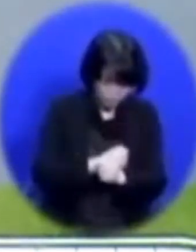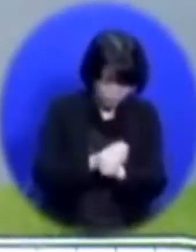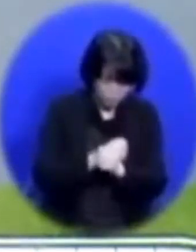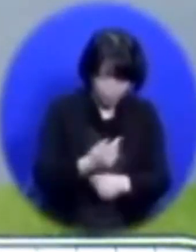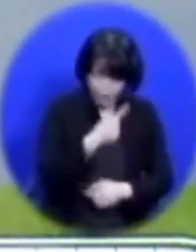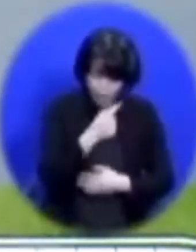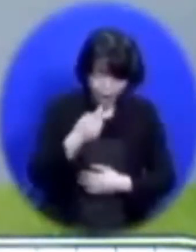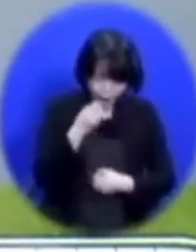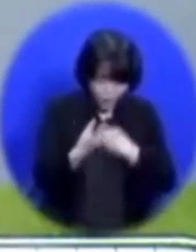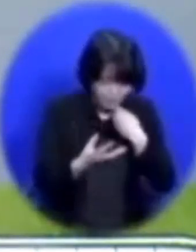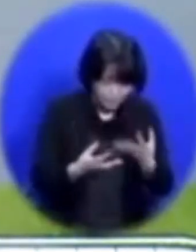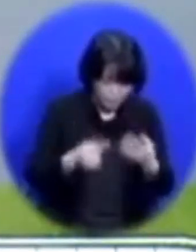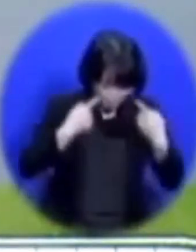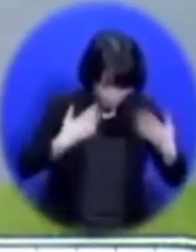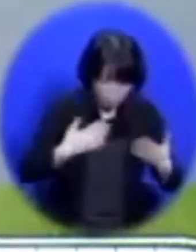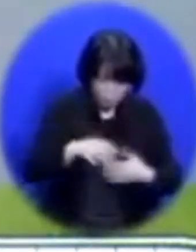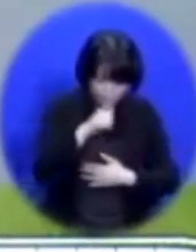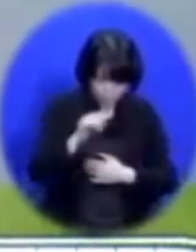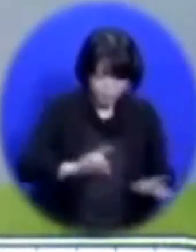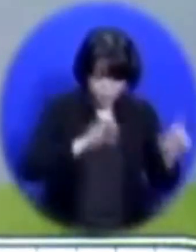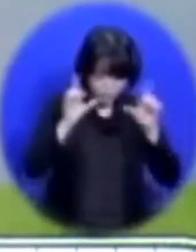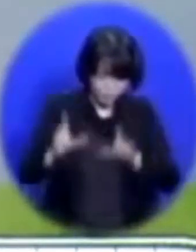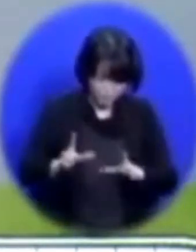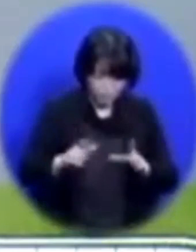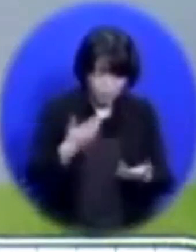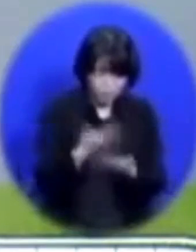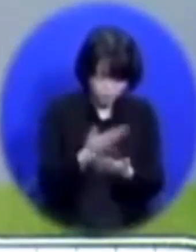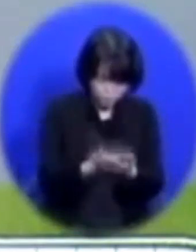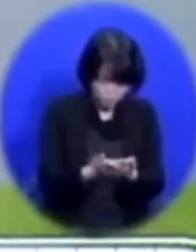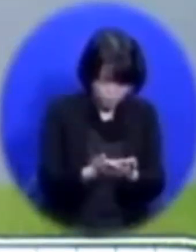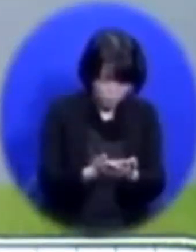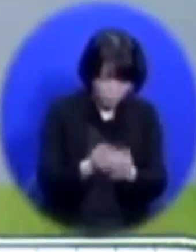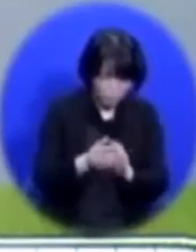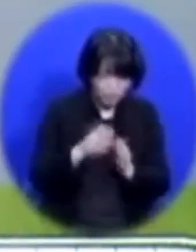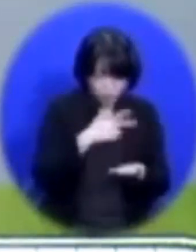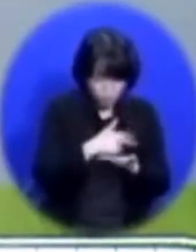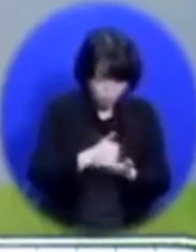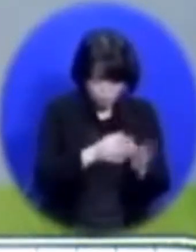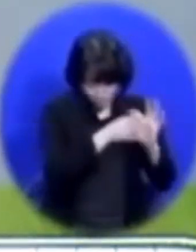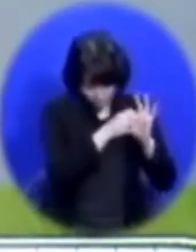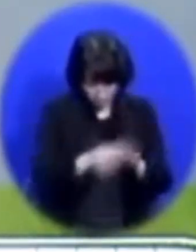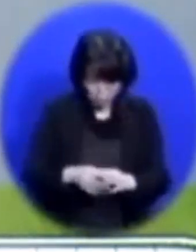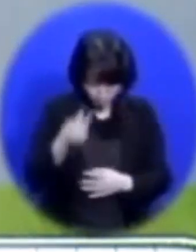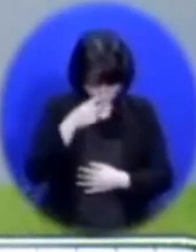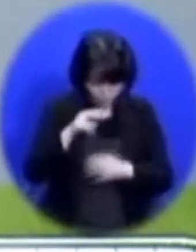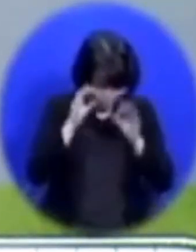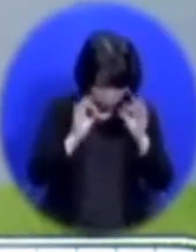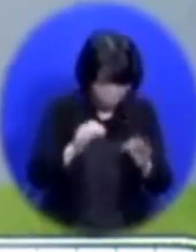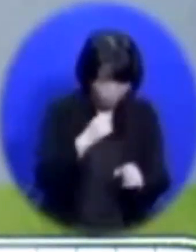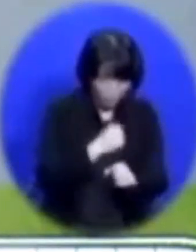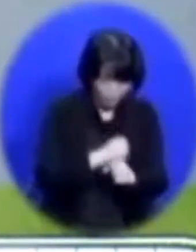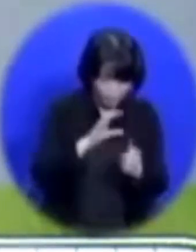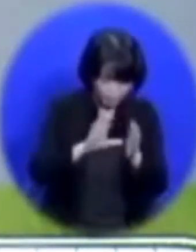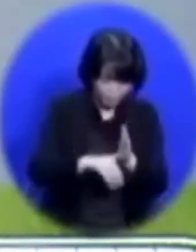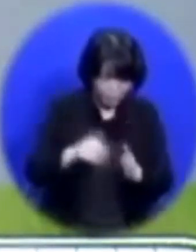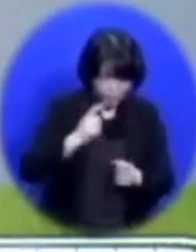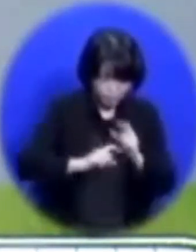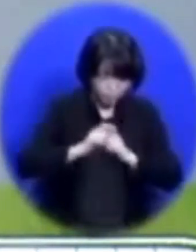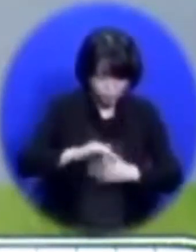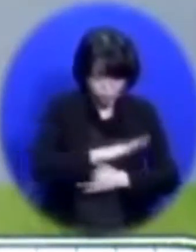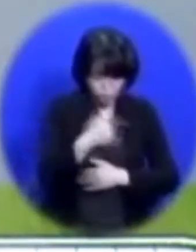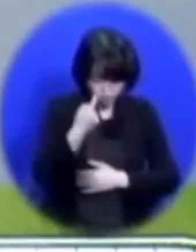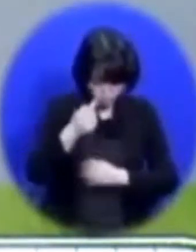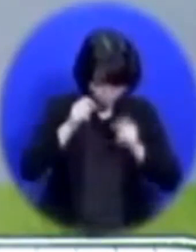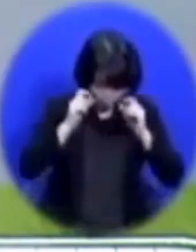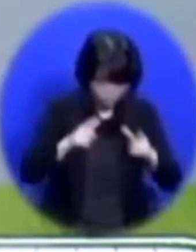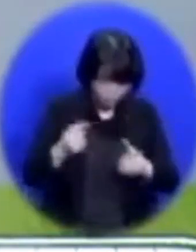동행하며, 분명한간증을가진삶을살게하소서. 아멘.우리가 계속해서주님을바라볼때,우리의